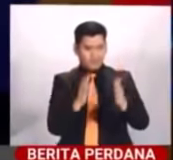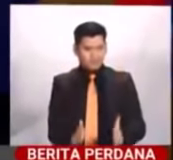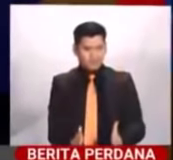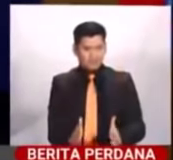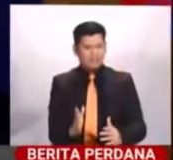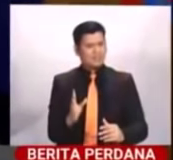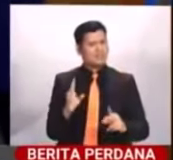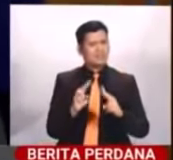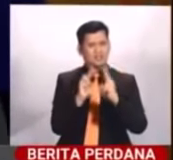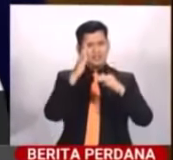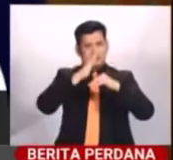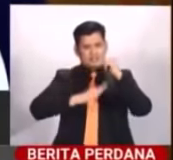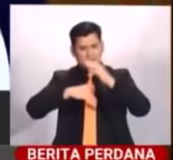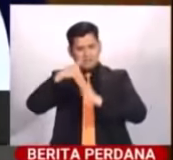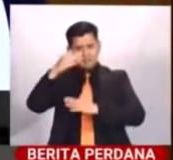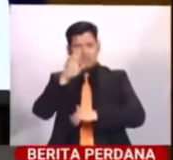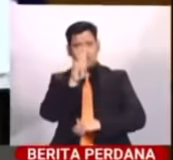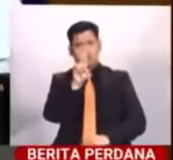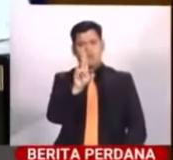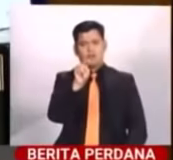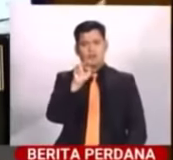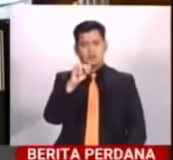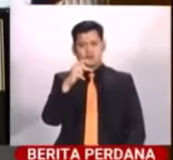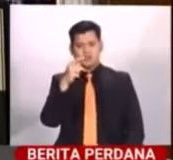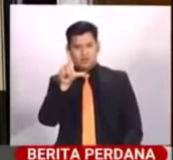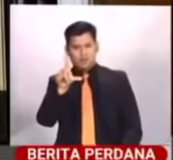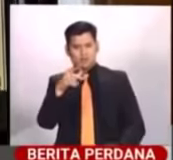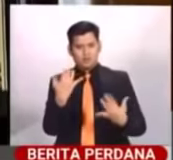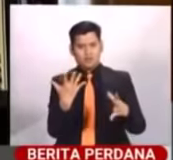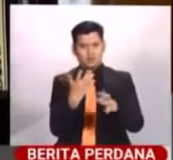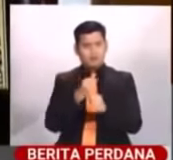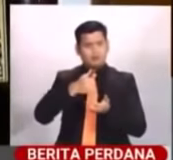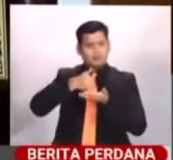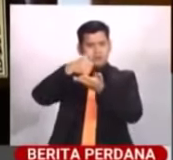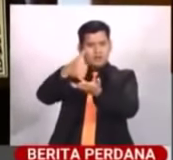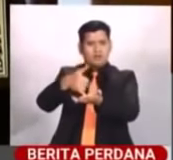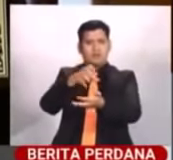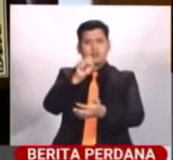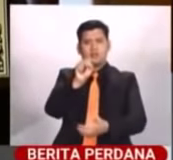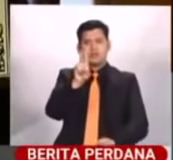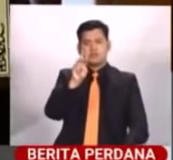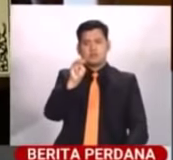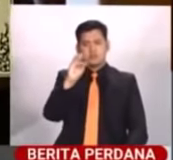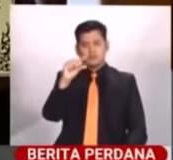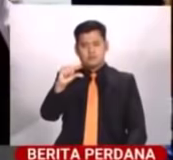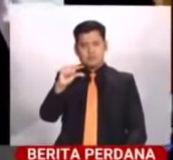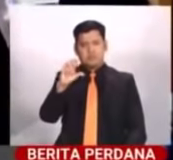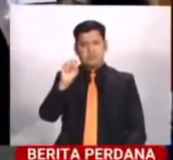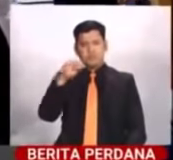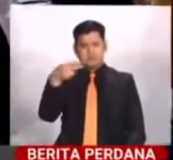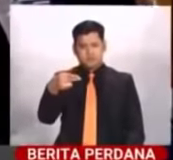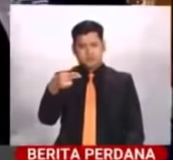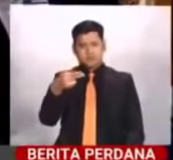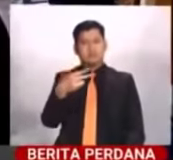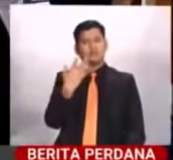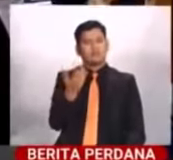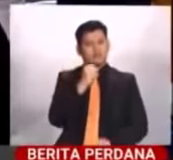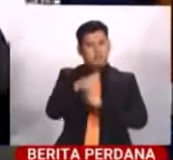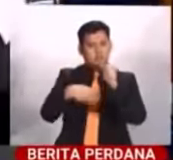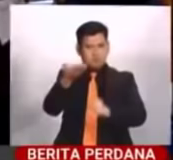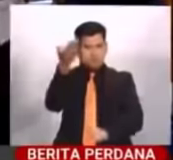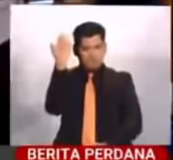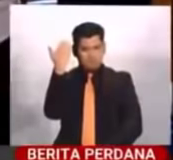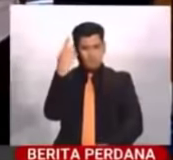memandangkan Uni KL telah merangkul Piala Sumbangsih 2020 bulan lalu. Beliau ditemui selepas sidang media majlis